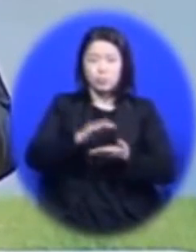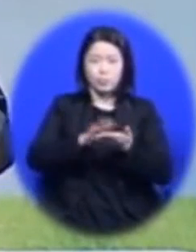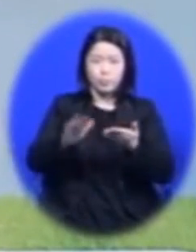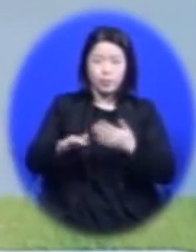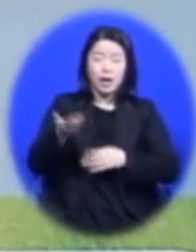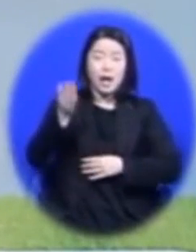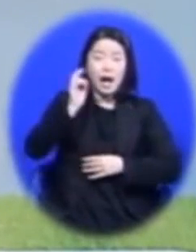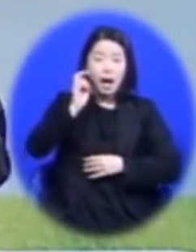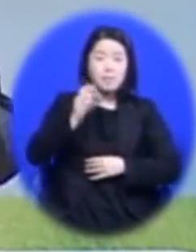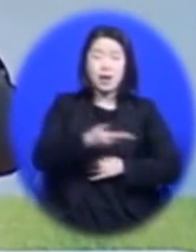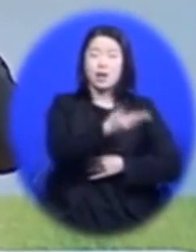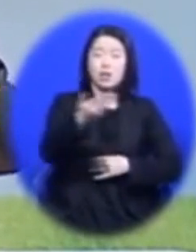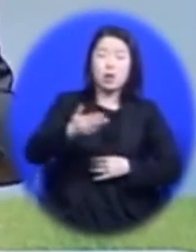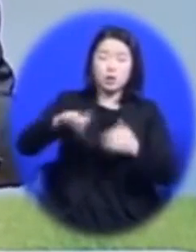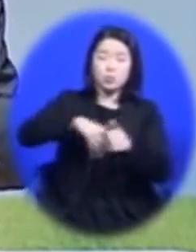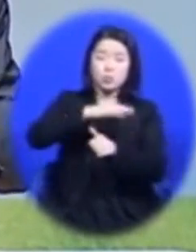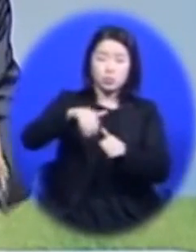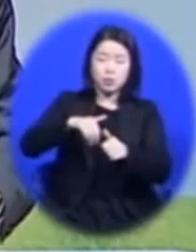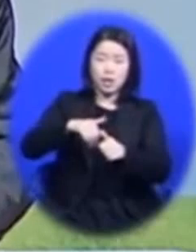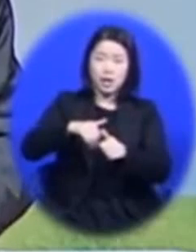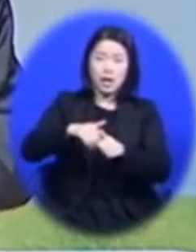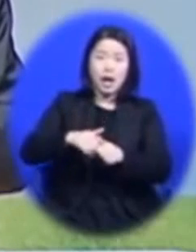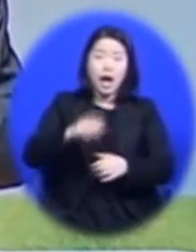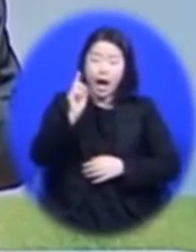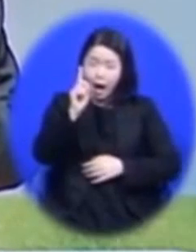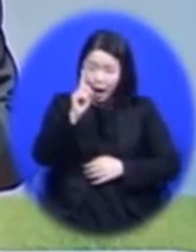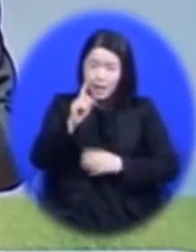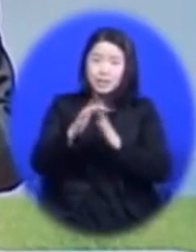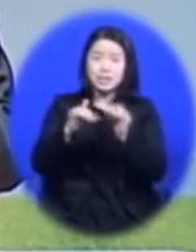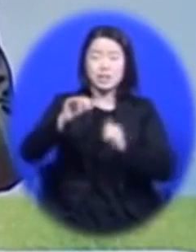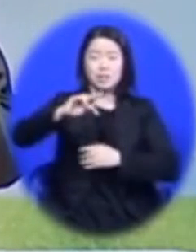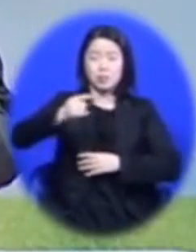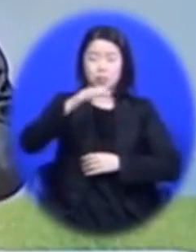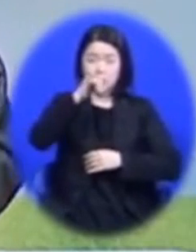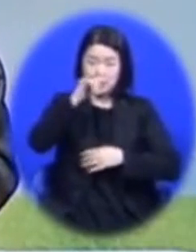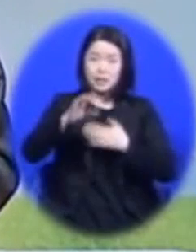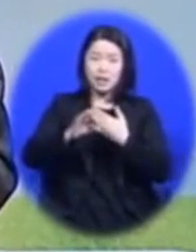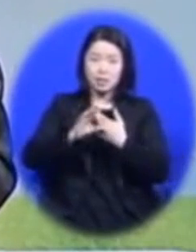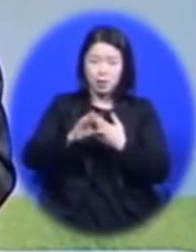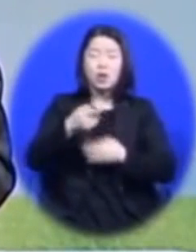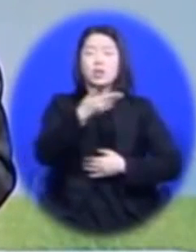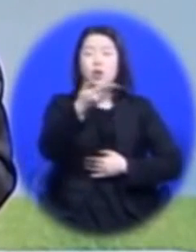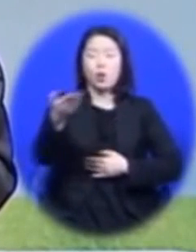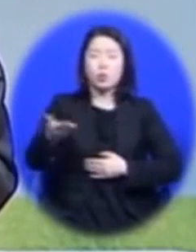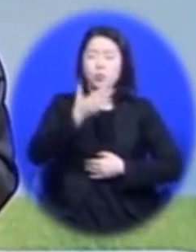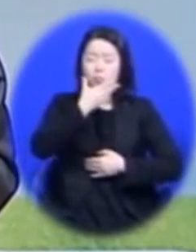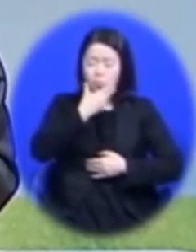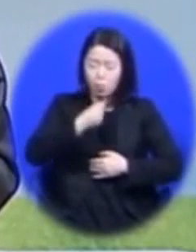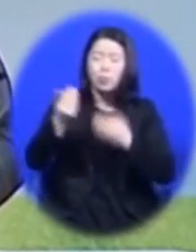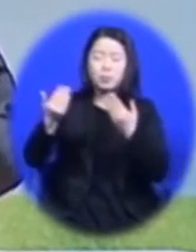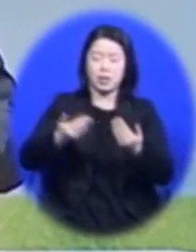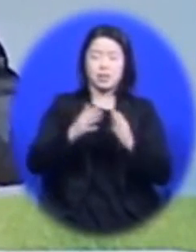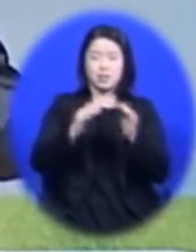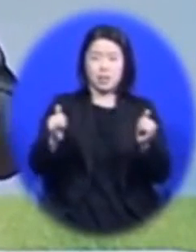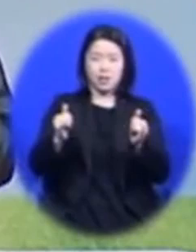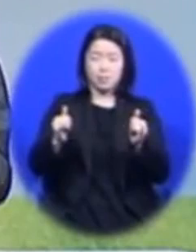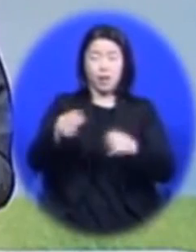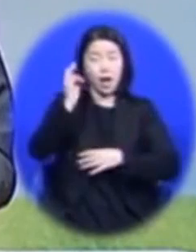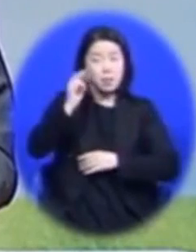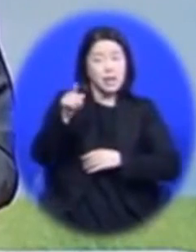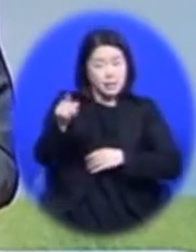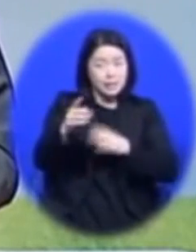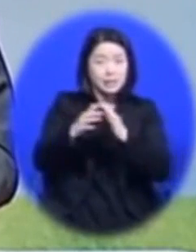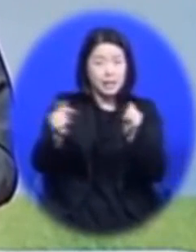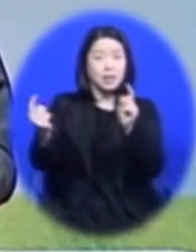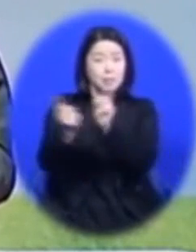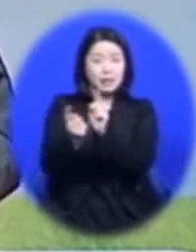아마 여러분 주변에 그런 사람이 한 사람이라도 있다면 여러분은 복된 사람입니다. 아마 그 사람을 만나고 싶어